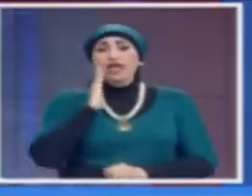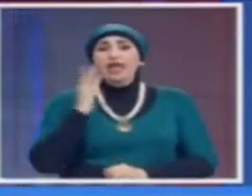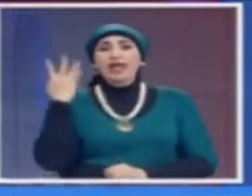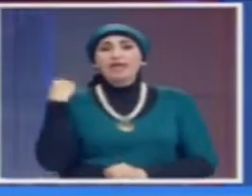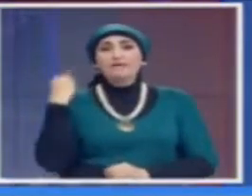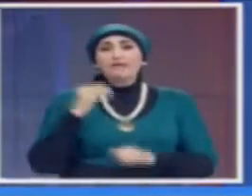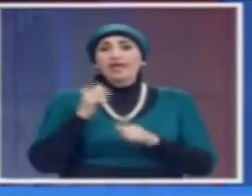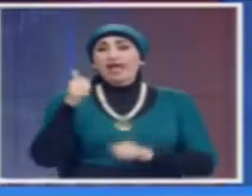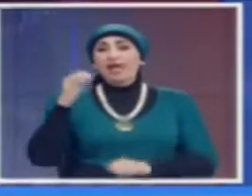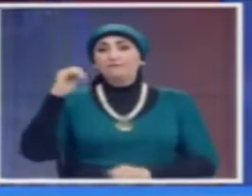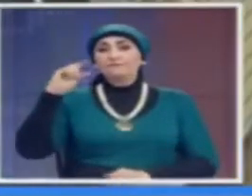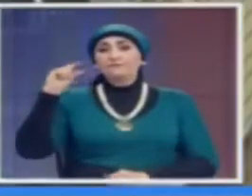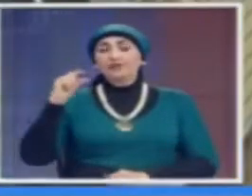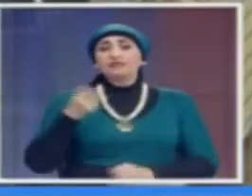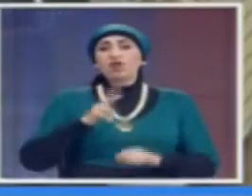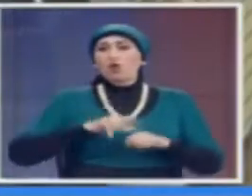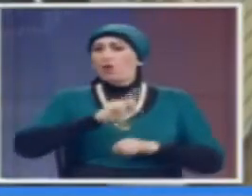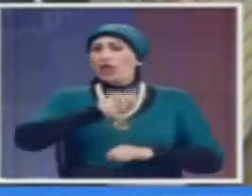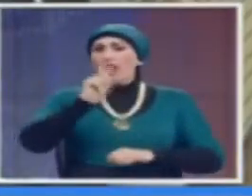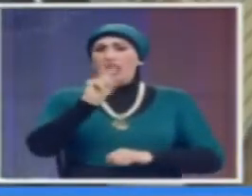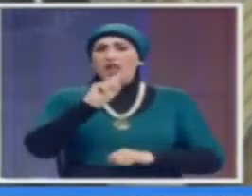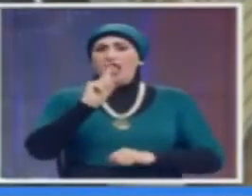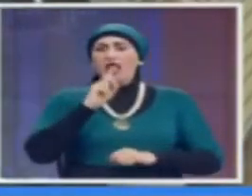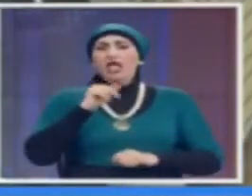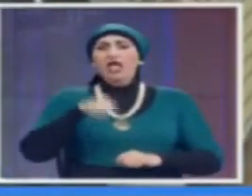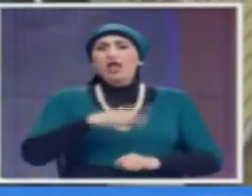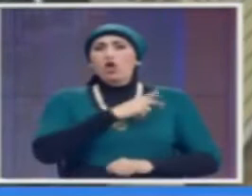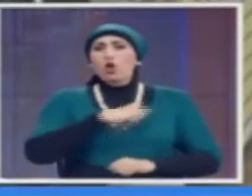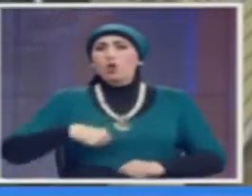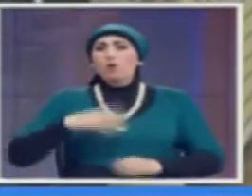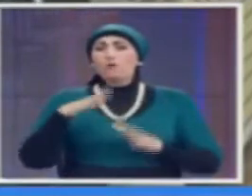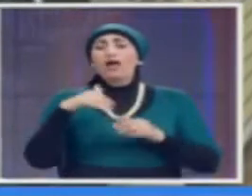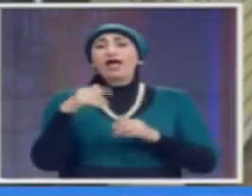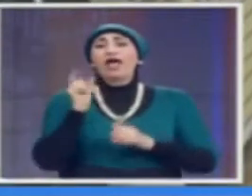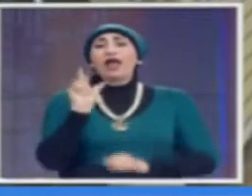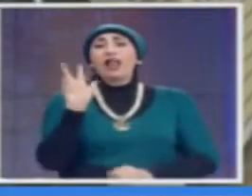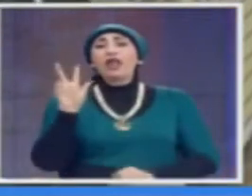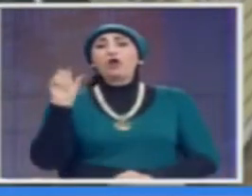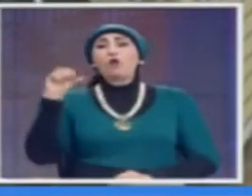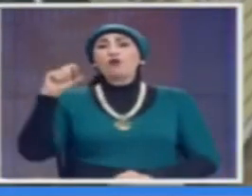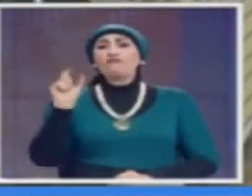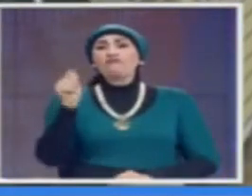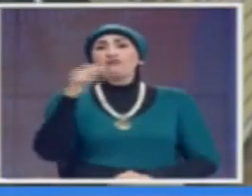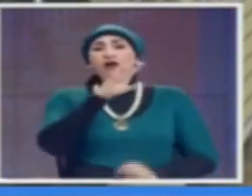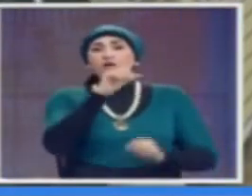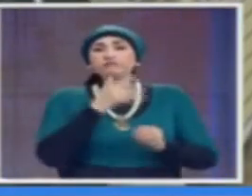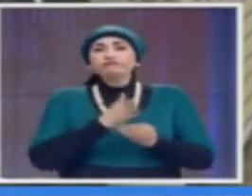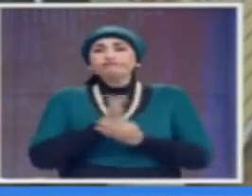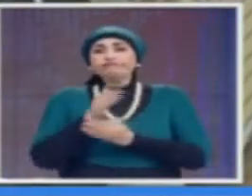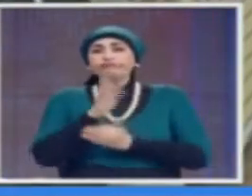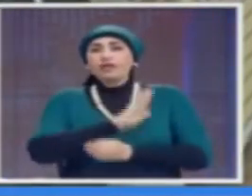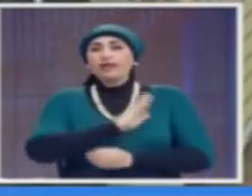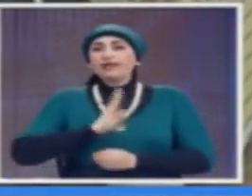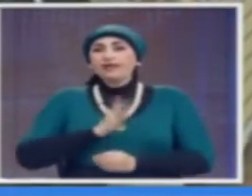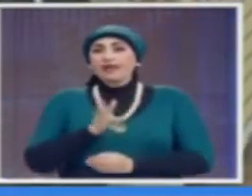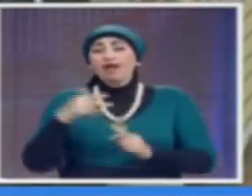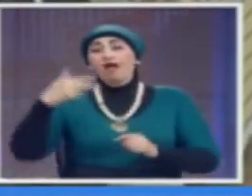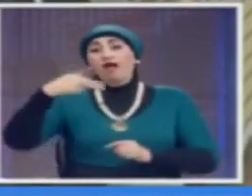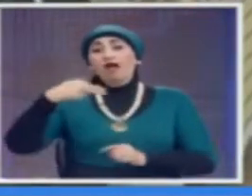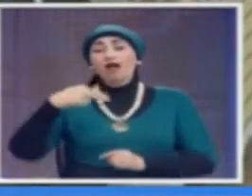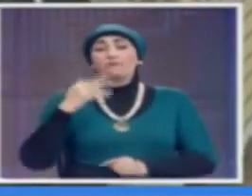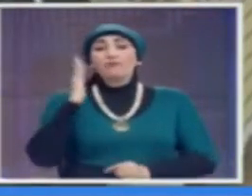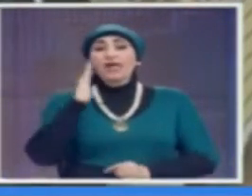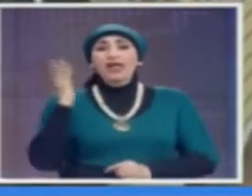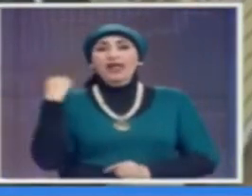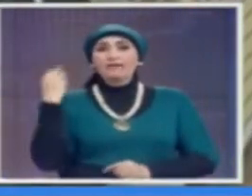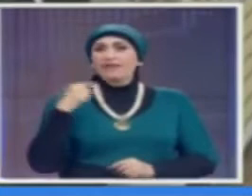الليبي أحمد المسماري أنه لا صحة لإدعاءات حكومة الوفاق بشأن تحريك وحدات من الجيش باتجاه مدن بالغرب الليبي،